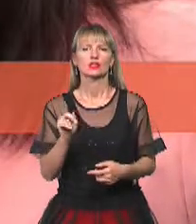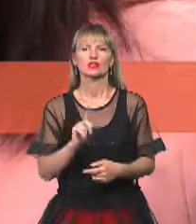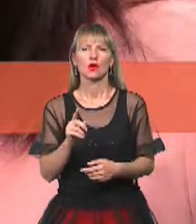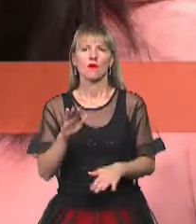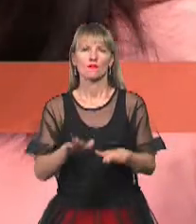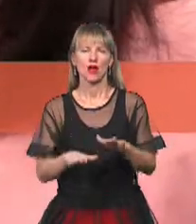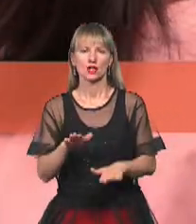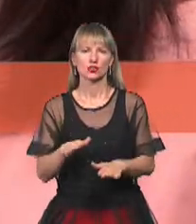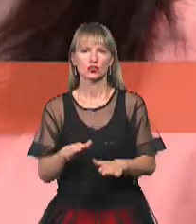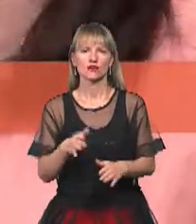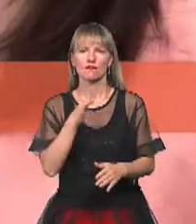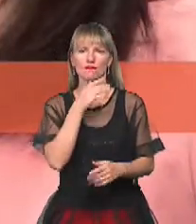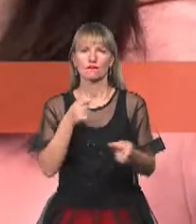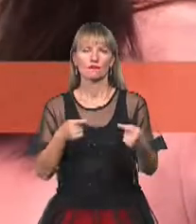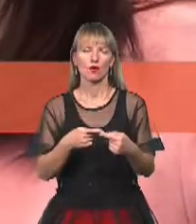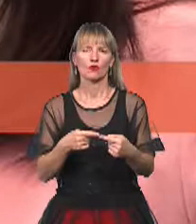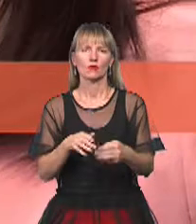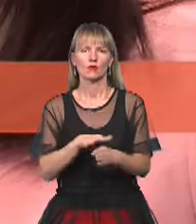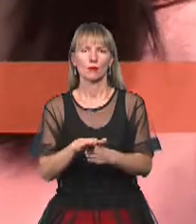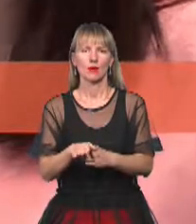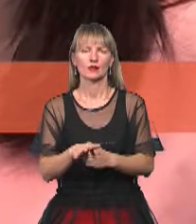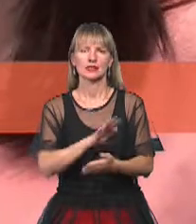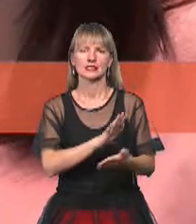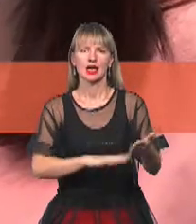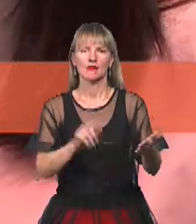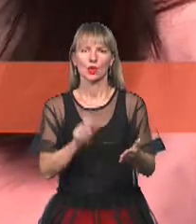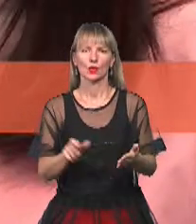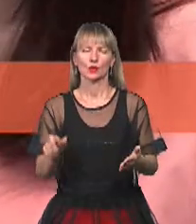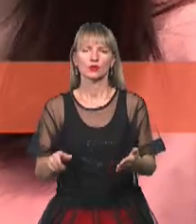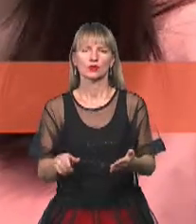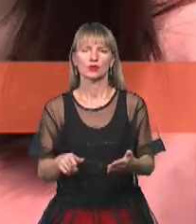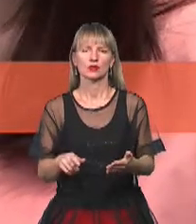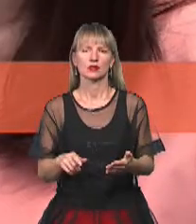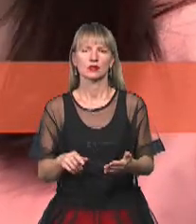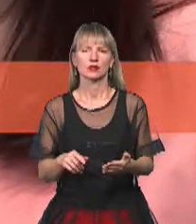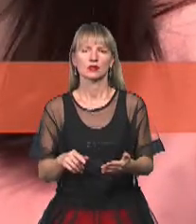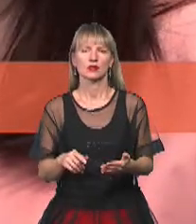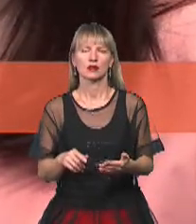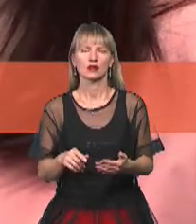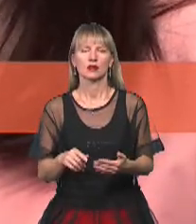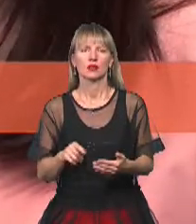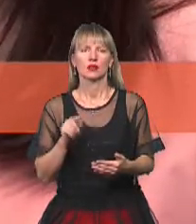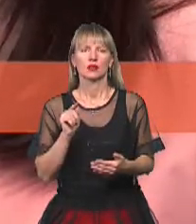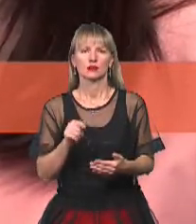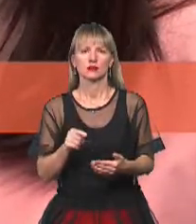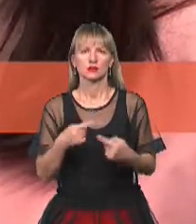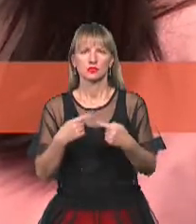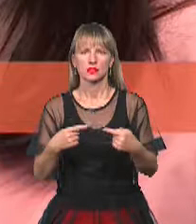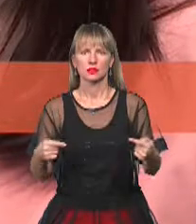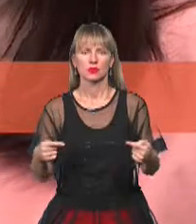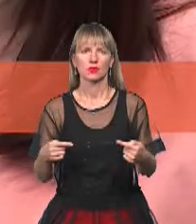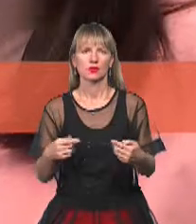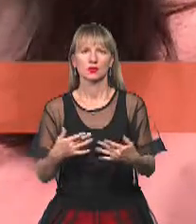звернення громадян, от, наприклад, щодо райадміністрації? Питання вони ж одні ті самі від громадян, чи ні? Ні, там досить різноманітна